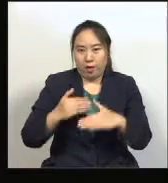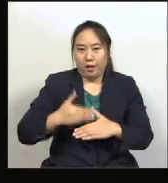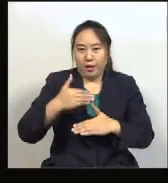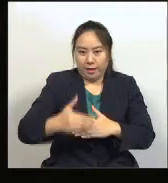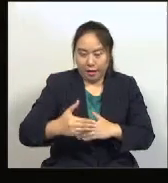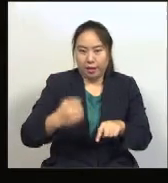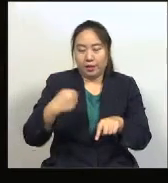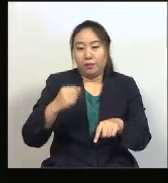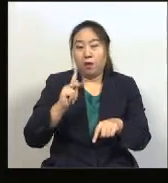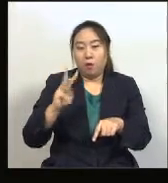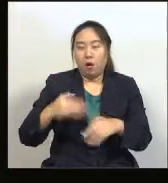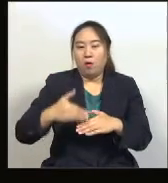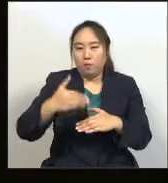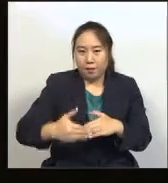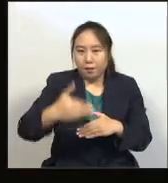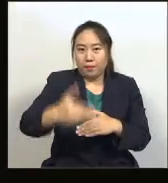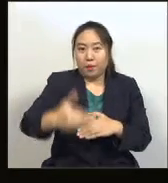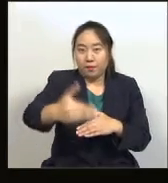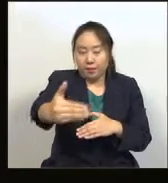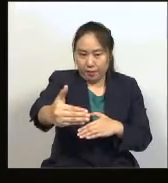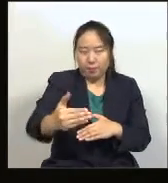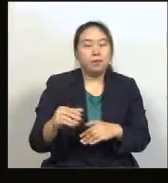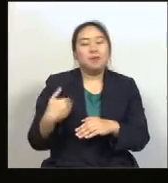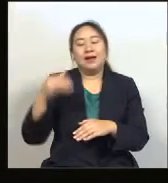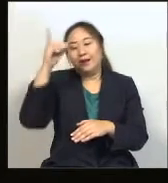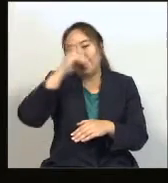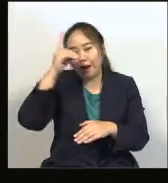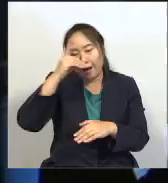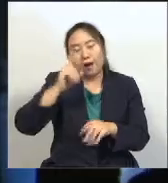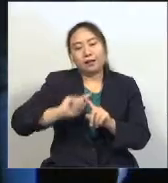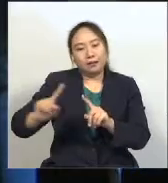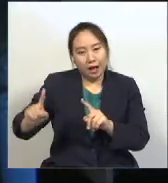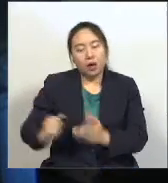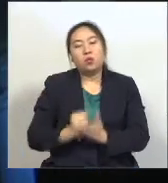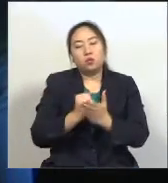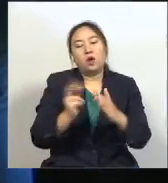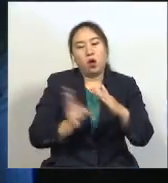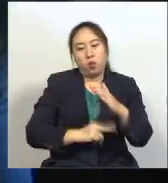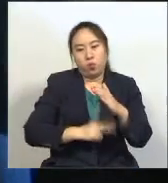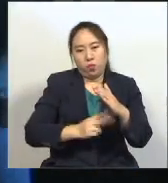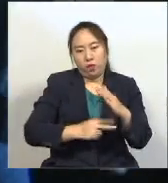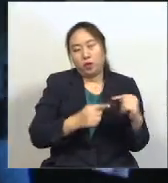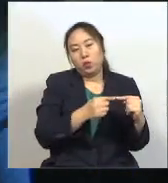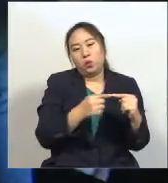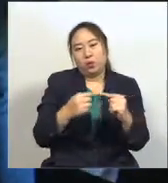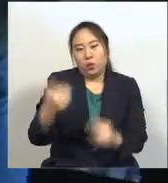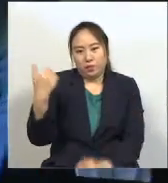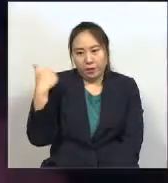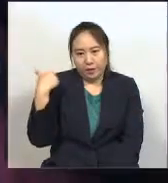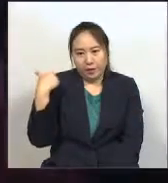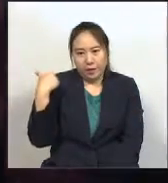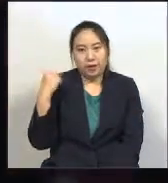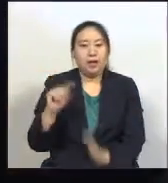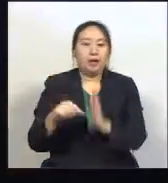ตรนะคะก็นำโดยพี่ตูนเหมือนเดิมนะคะทีม9คนละ9ดาราศิลปินจะมาช่วยกันวิ่งอย่างต่อเนื่องค่ะโด